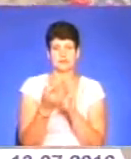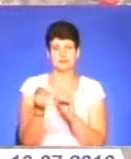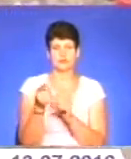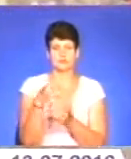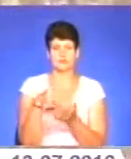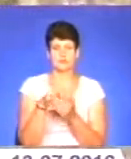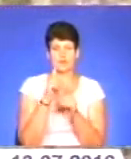копійки. Реквізити, за якими можна перерахувати благодійні внески на